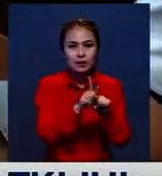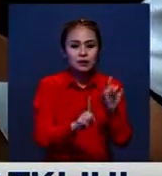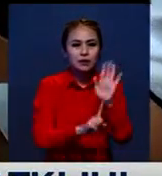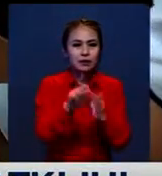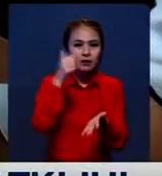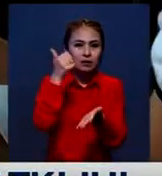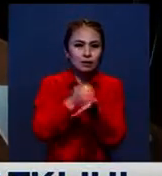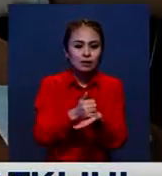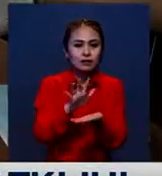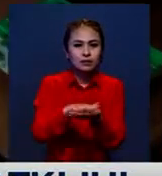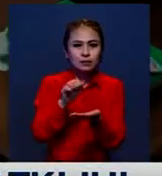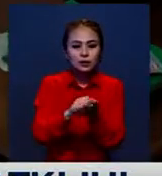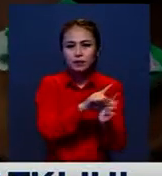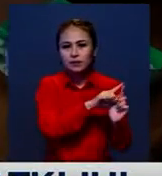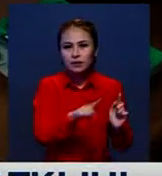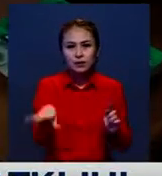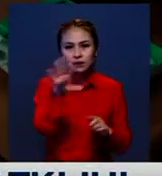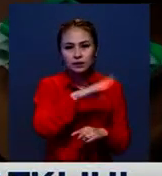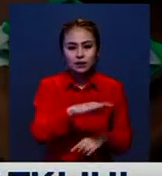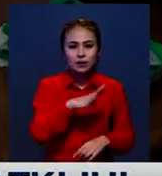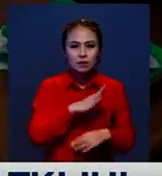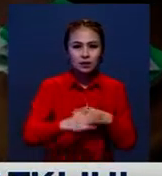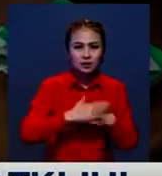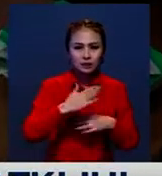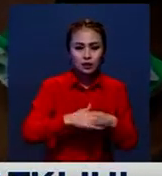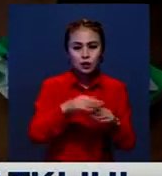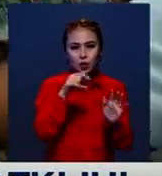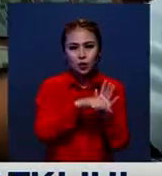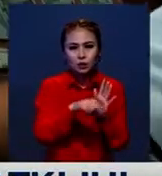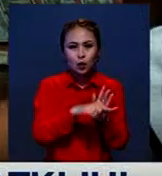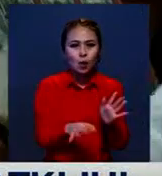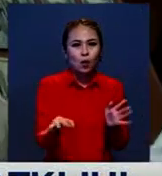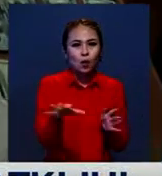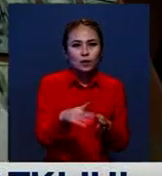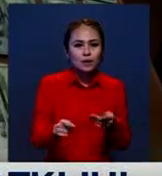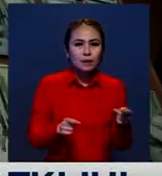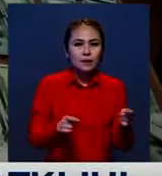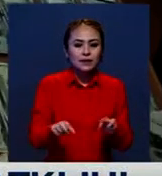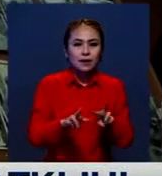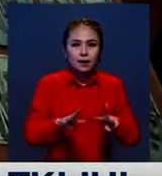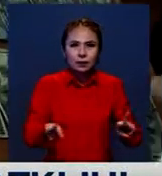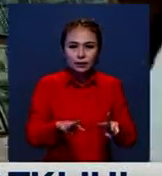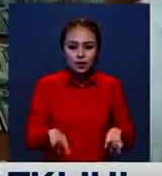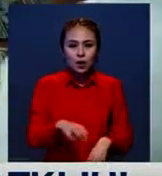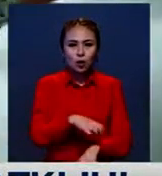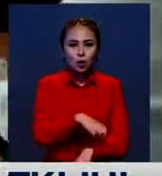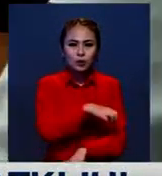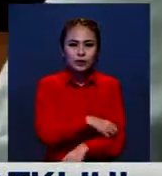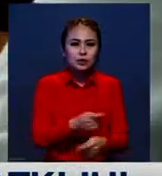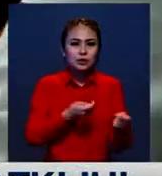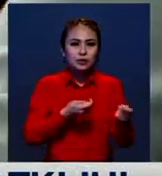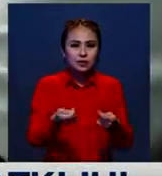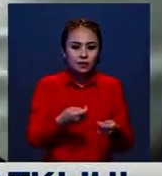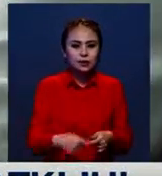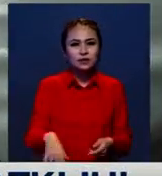қылмыстық жауапкершілікке тартылғанын естіп жатырмыз. Солардың арасында облыс басқарған әкімдер де, комитет ісін жүргізгендер